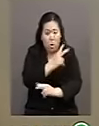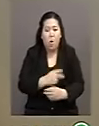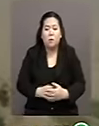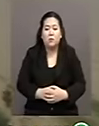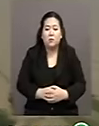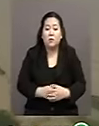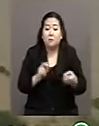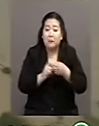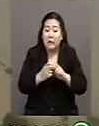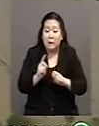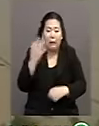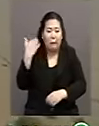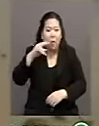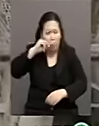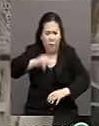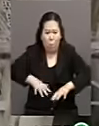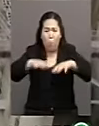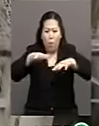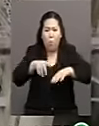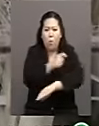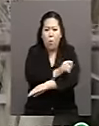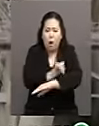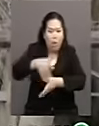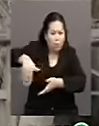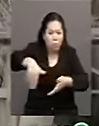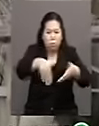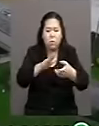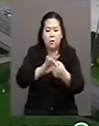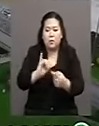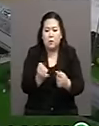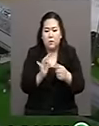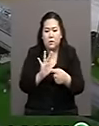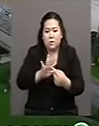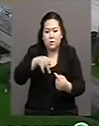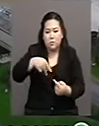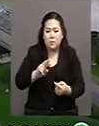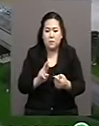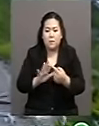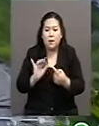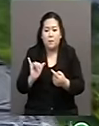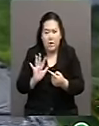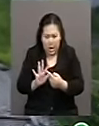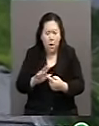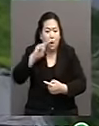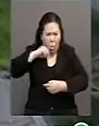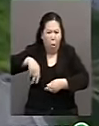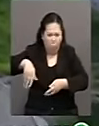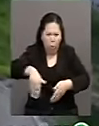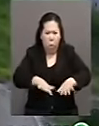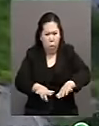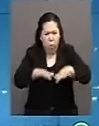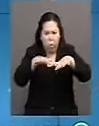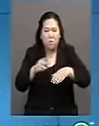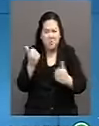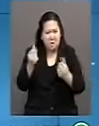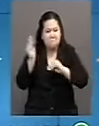เกิดขึ้นนก็คือสนานการณน้ำท่วมอยู่ในรมน้ำเจ้าพระยานอกแนวขันก้ำเพระฉะนั้จะตองเฝ้าระหวางน้ำที่จะลนตะหล่งไ้